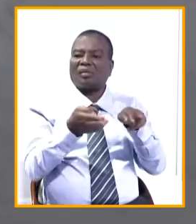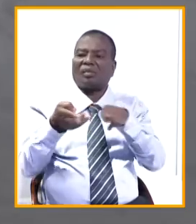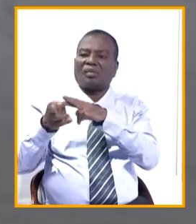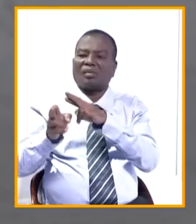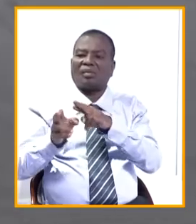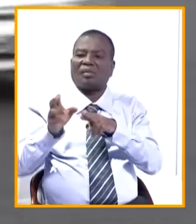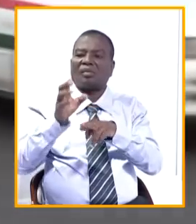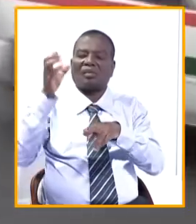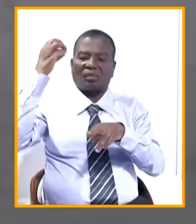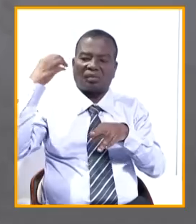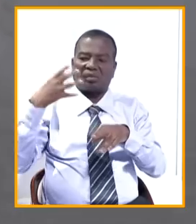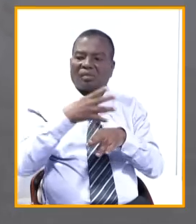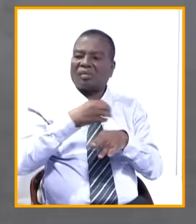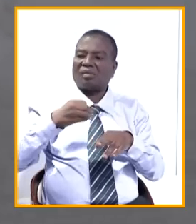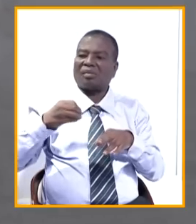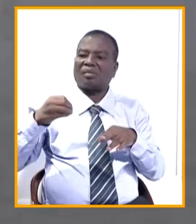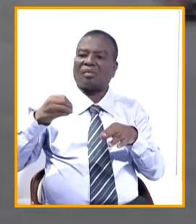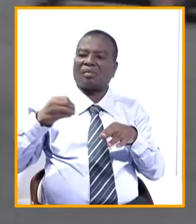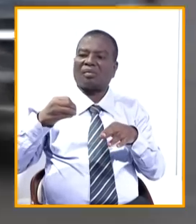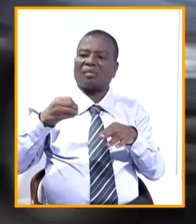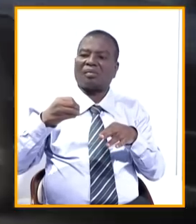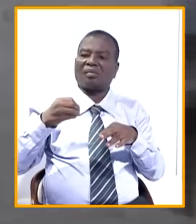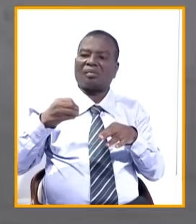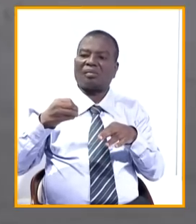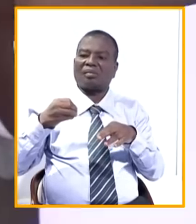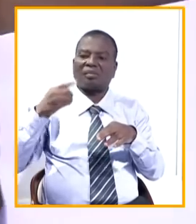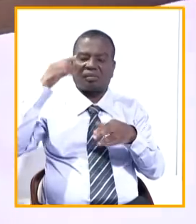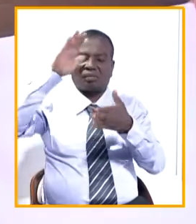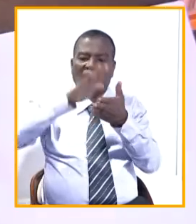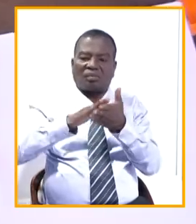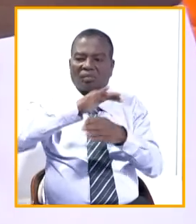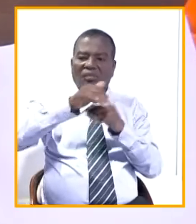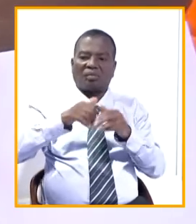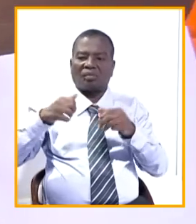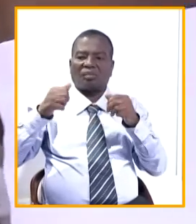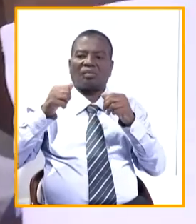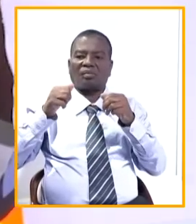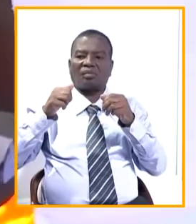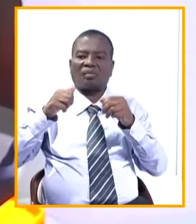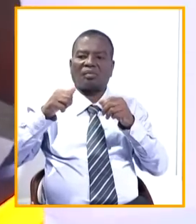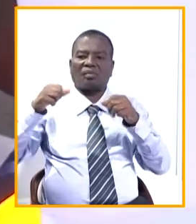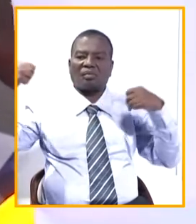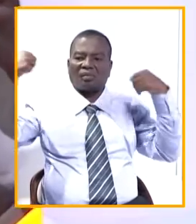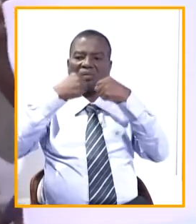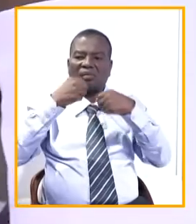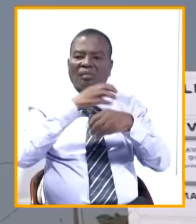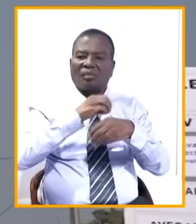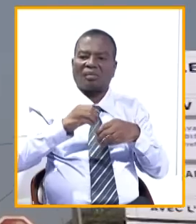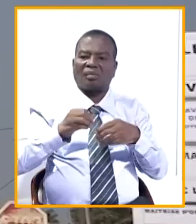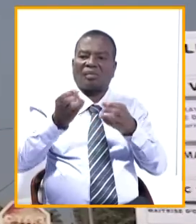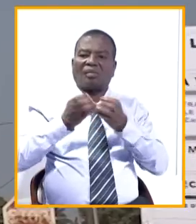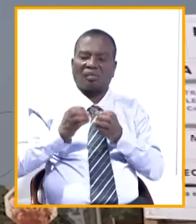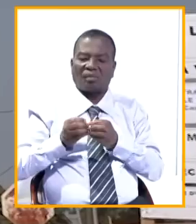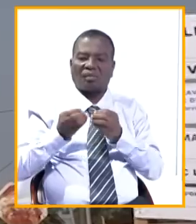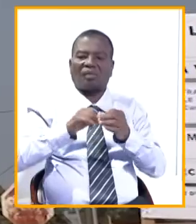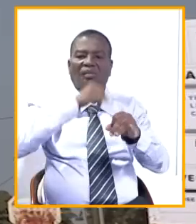politique, les accrochages à ces carrefours deviennent récurrents. Pour réduire ces accidents, le district autonome de Yamoussoukro décide d'installer des feux